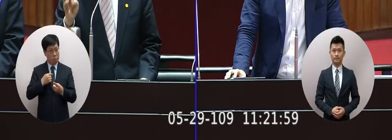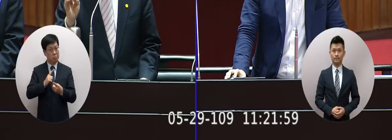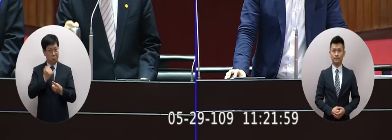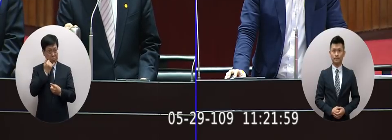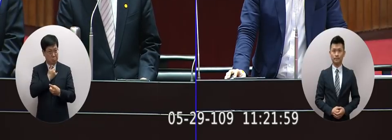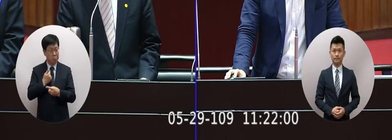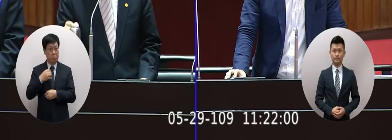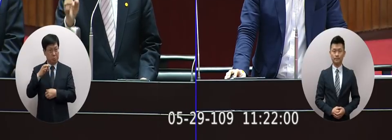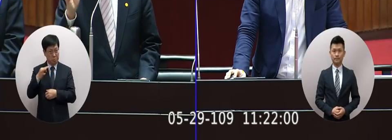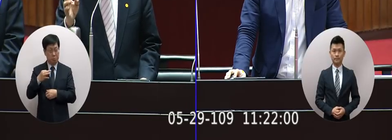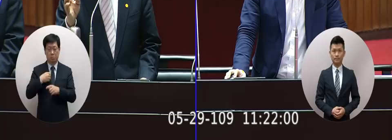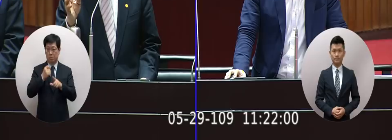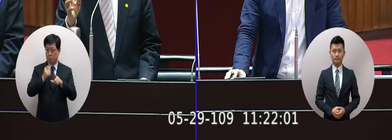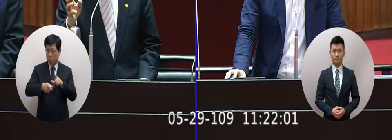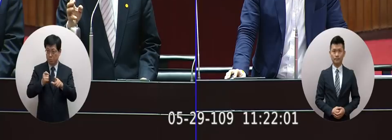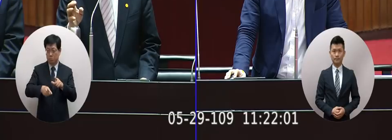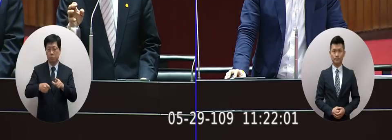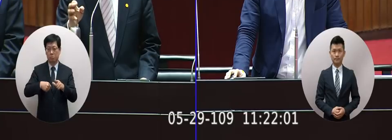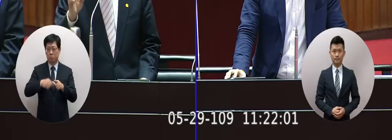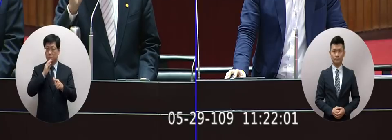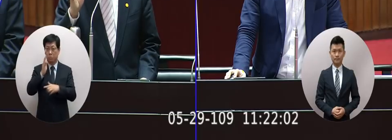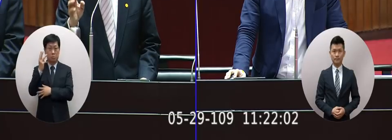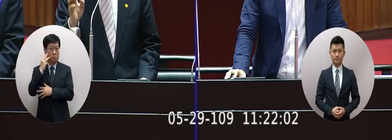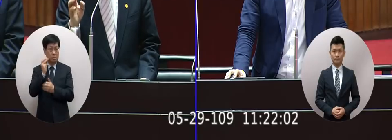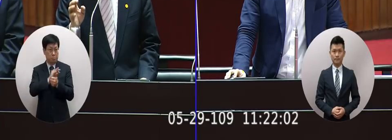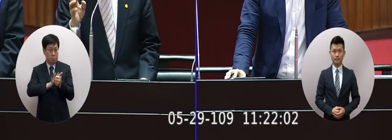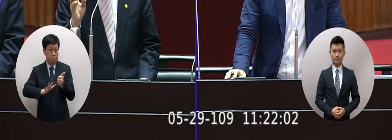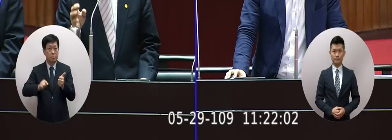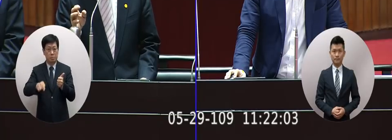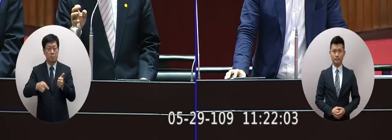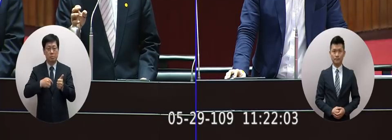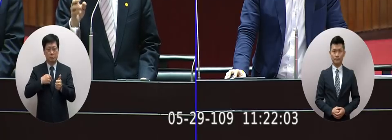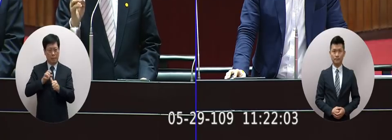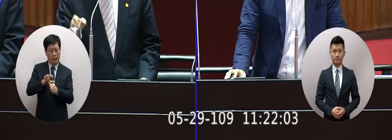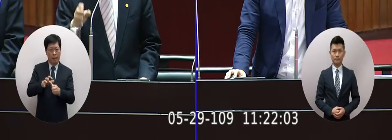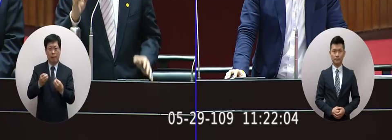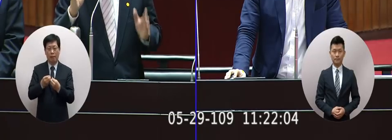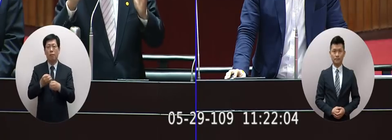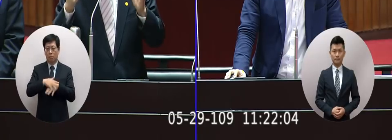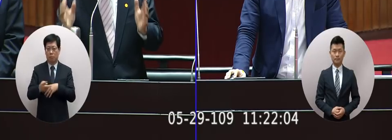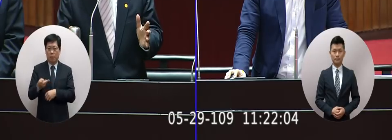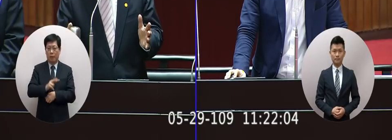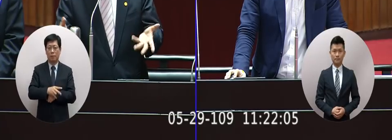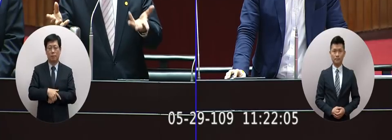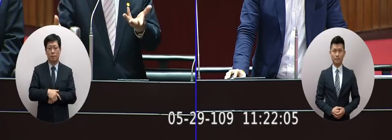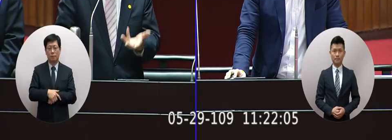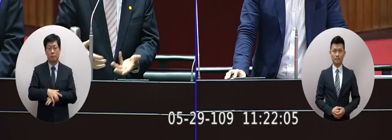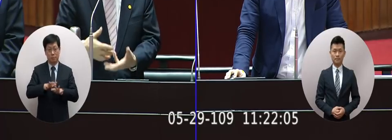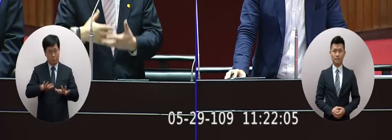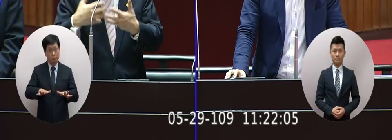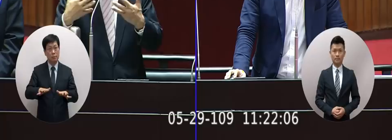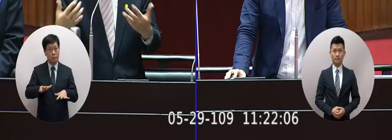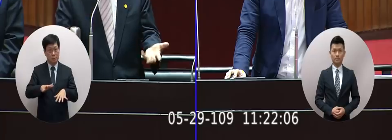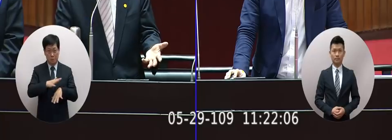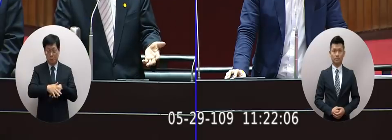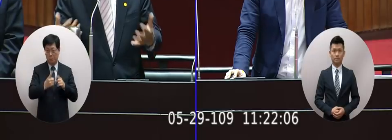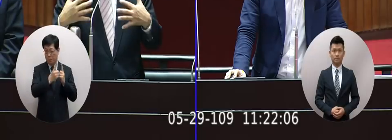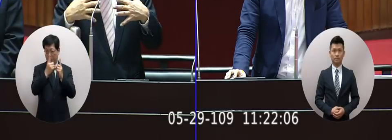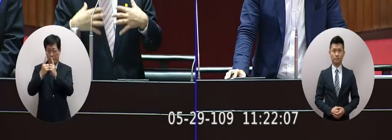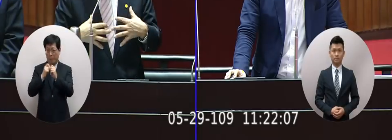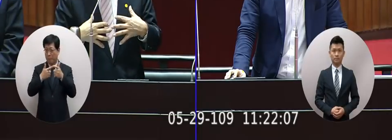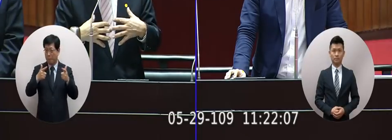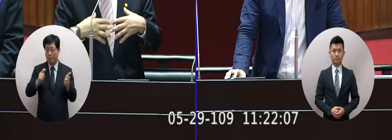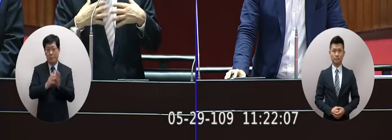资金企业受政治变化所受到的压力，所以因会发生各种变